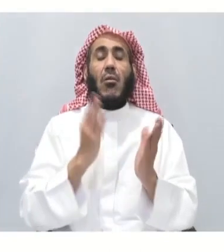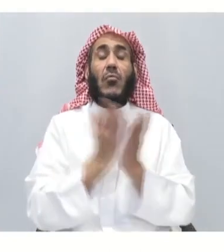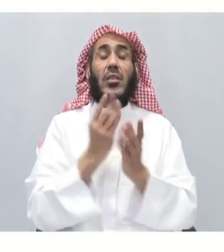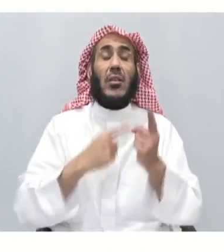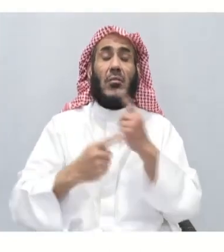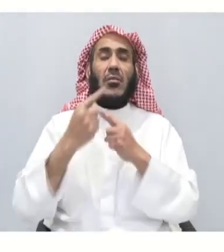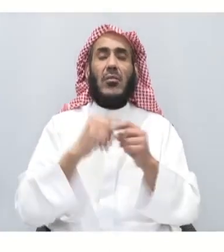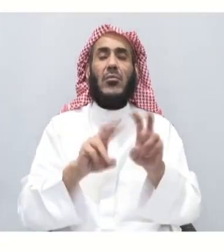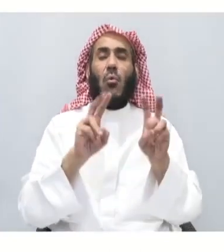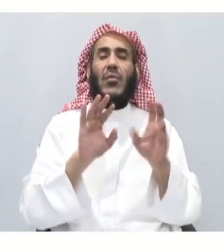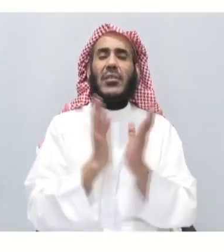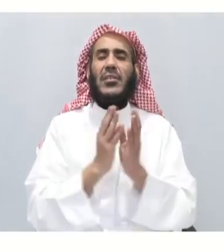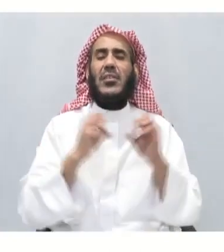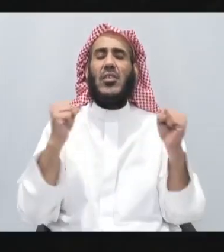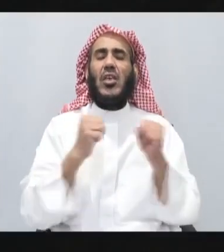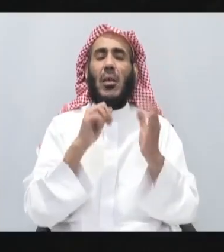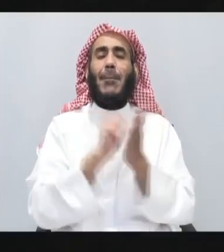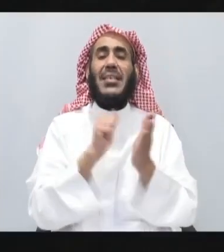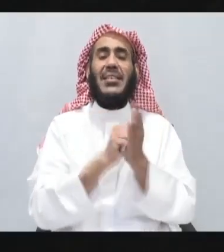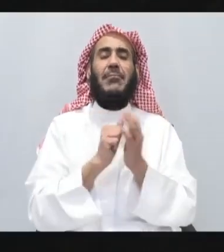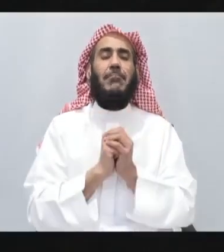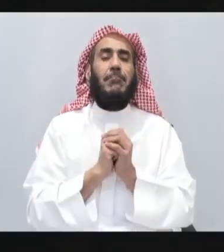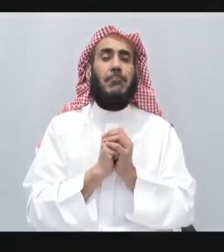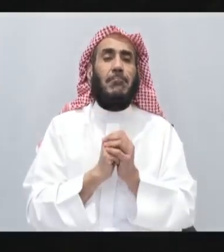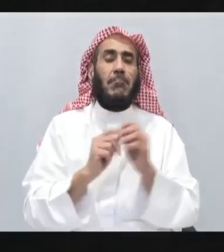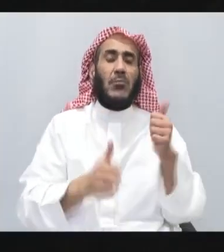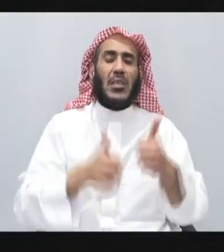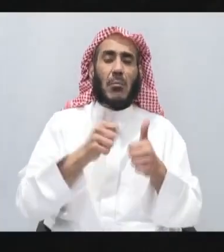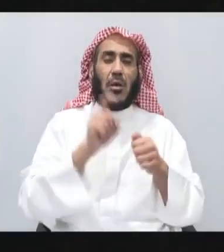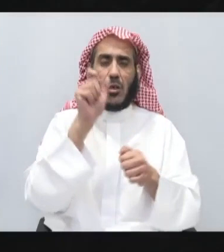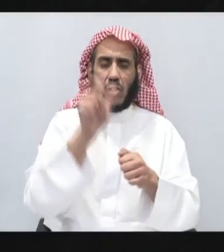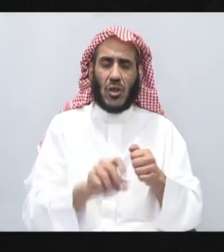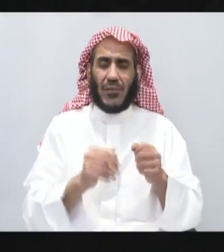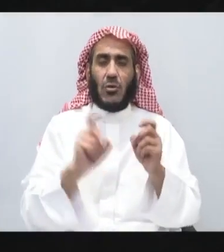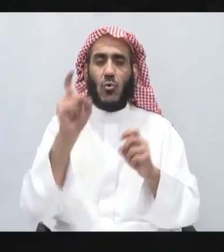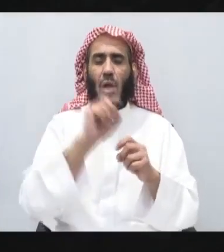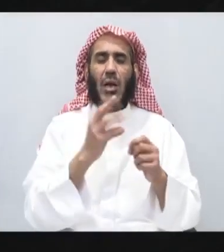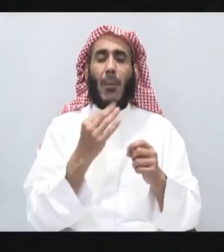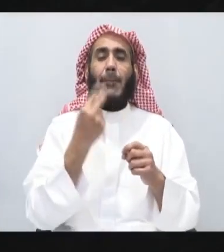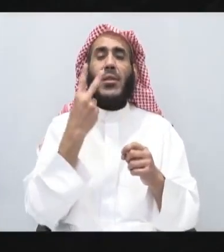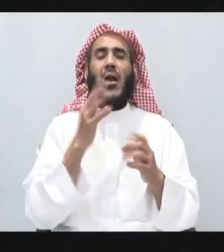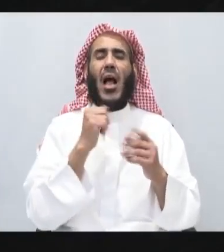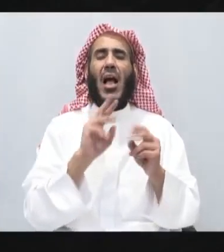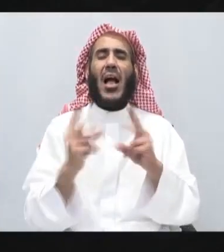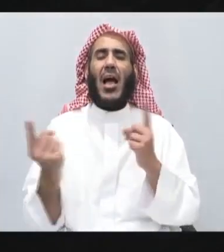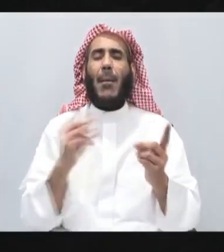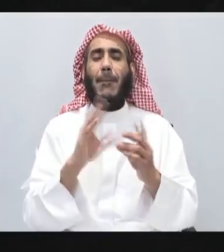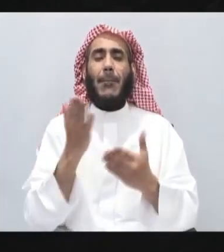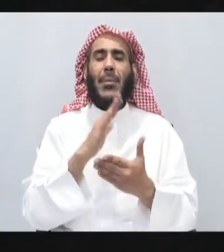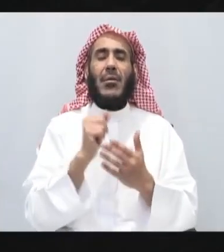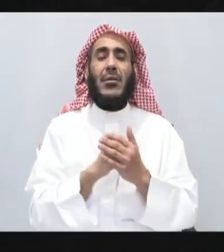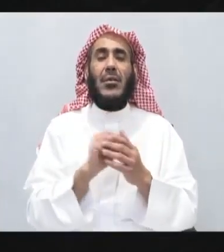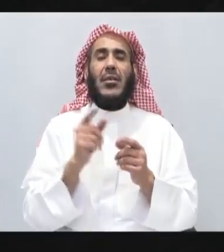الماضيه توقفنا عند نشاطنا المنزلي اختبر نفسك سؤال رقم اثنان قارن بين او